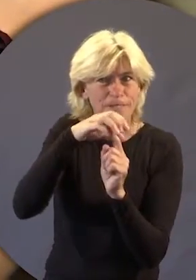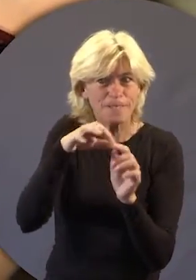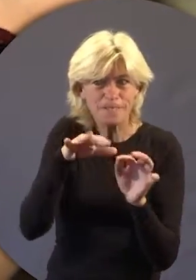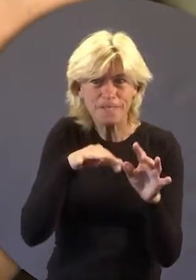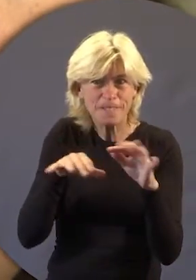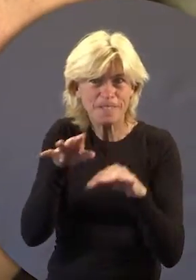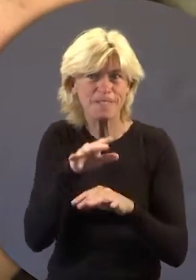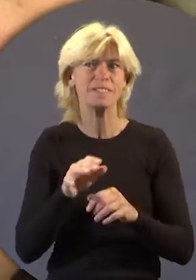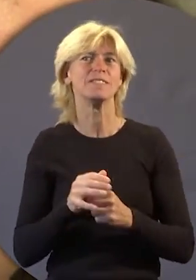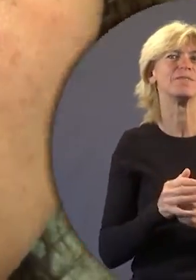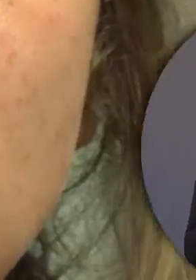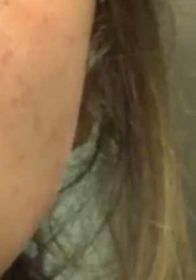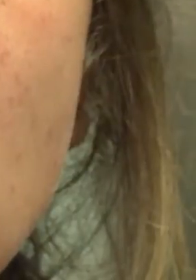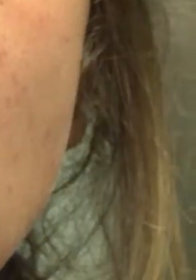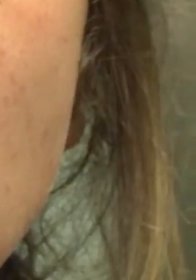myicoses